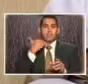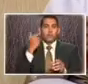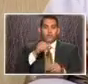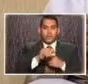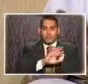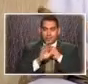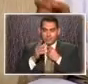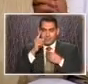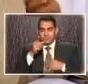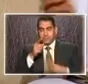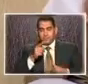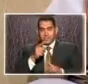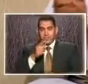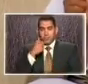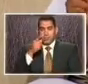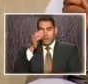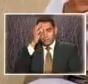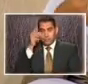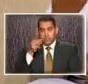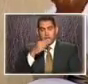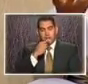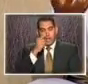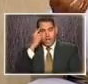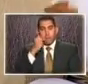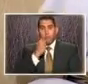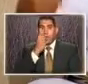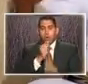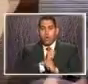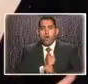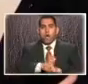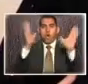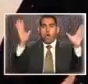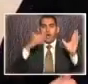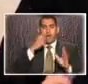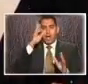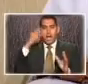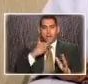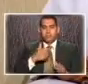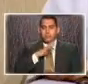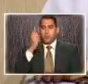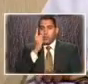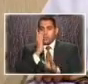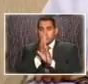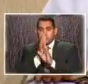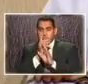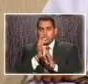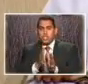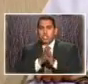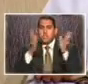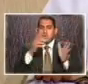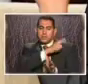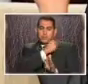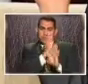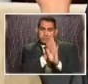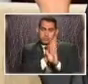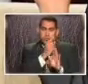ما ادري أيوة لو سمحتوا لي يعني في فرق بين واحد يجاهر بحيث يخرج وبين واحد ارتكب معصية كبيرة عند الله